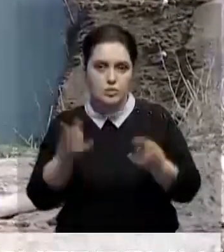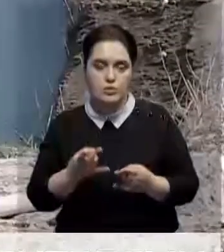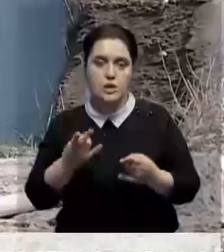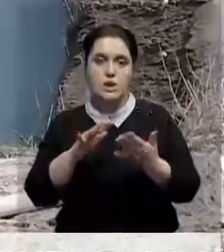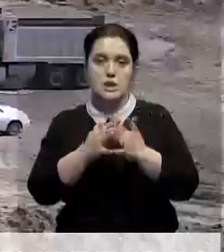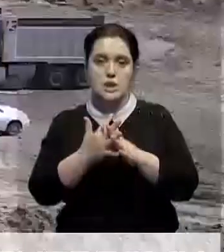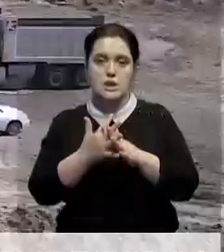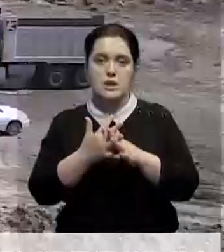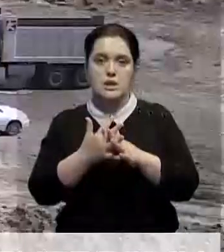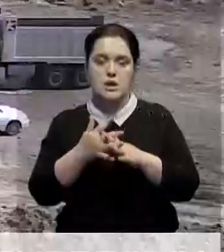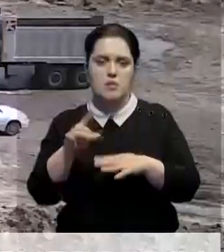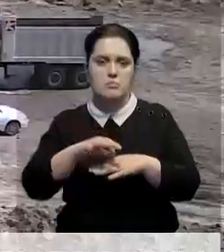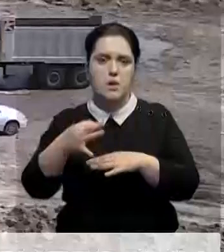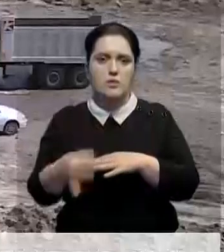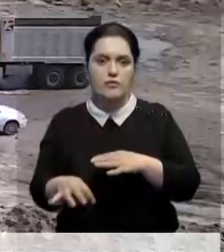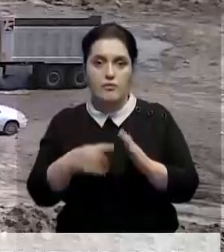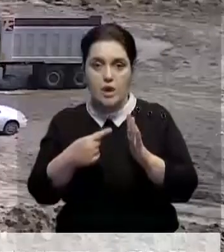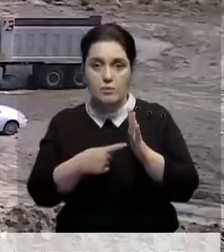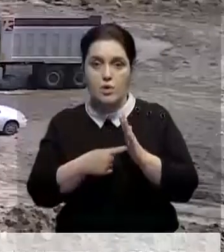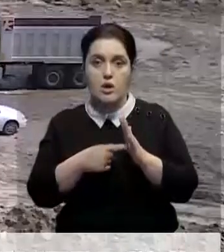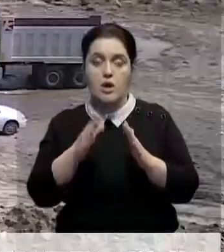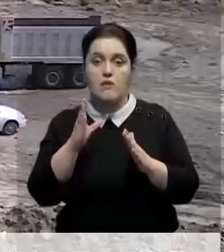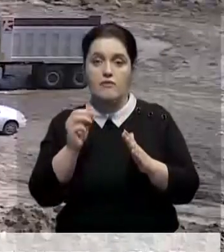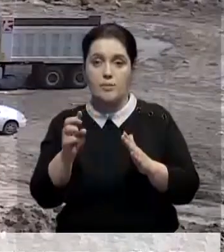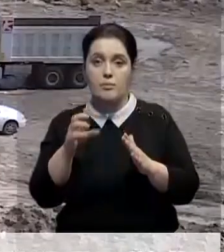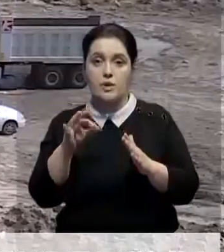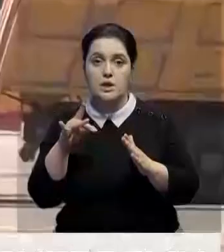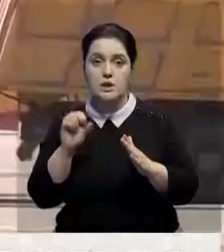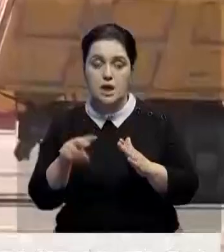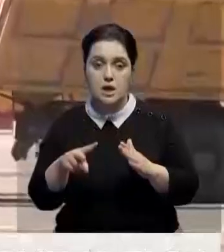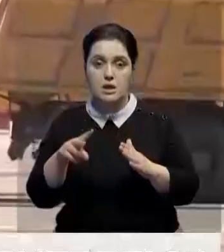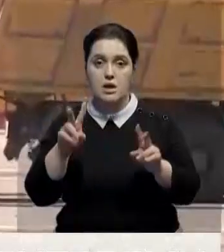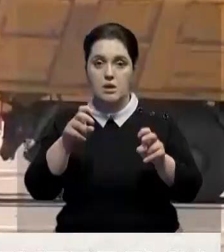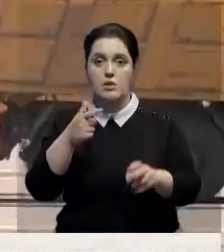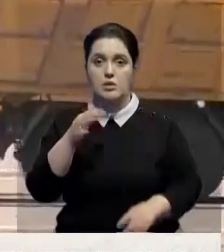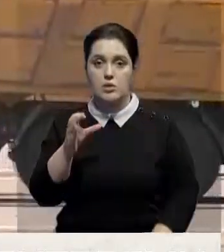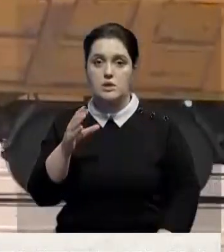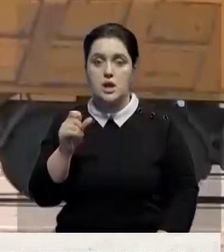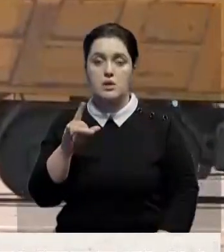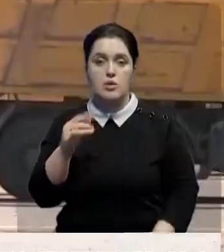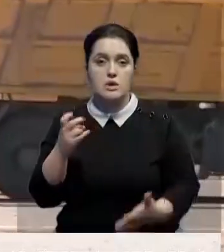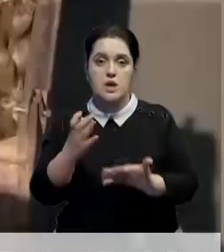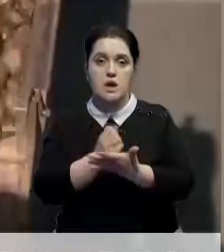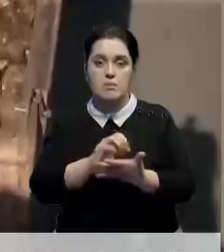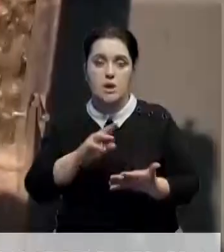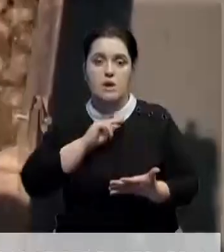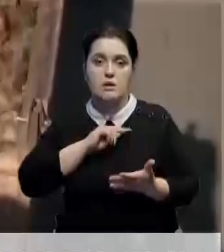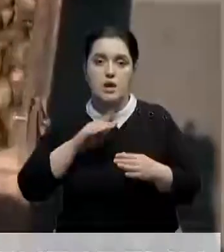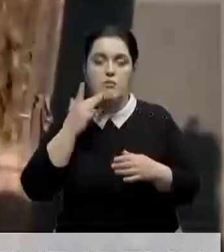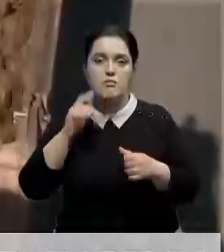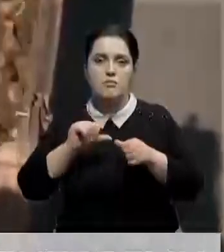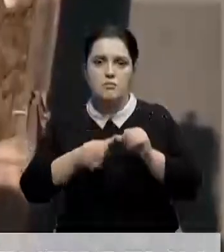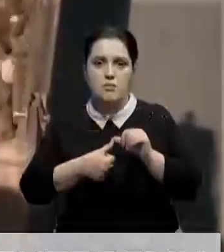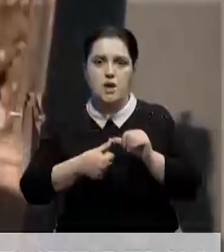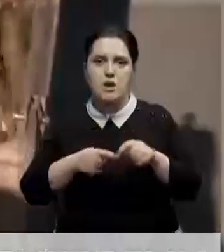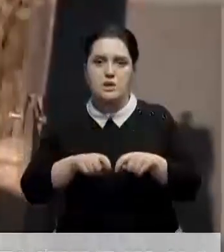Для крестьян это самый больной вопрос. Созданный веб-портал Госагро не справляется со своей функцией и дает